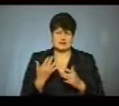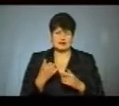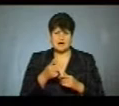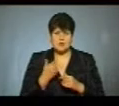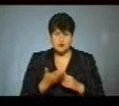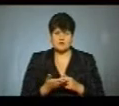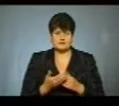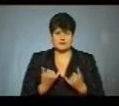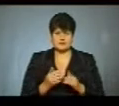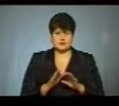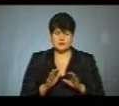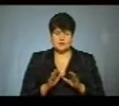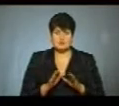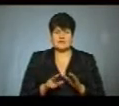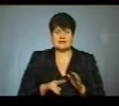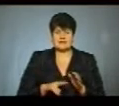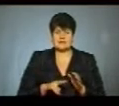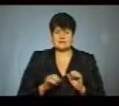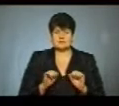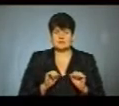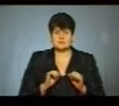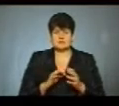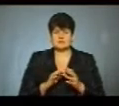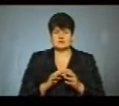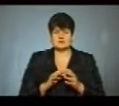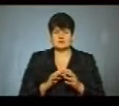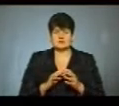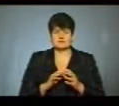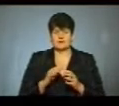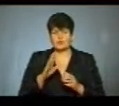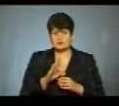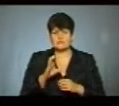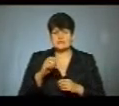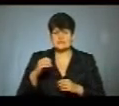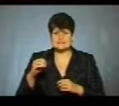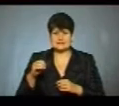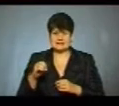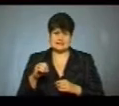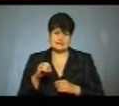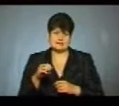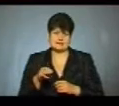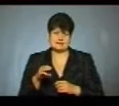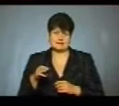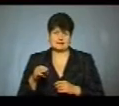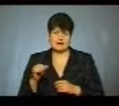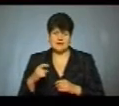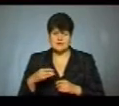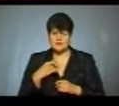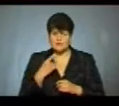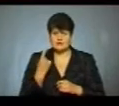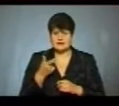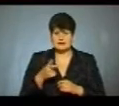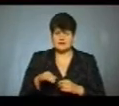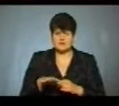власне, директор департаменту агропромислового розвитку Володимир Стахів каже, що, в принципі, за його словами, гектар землі